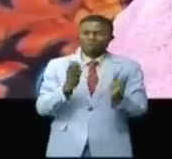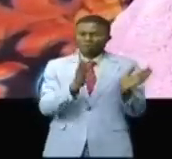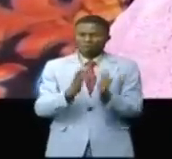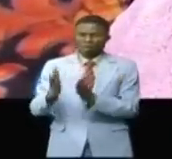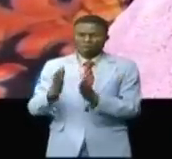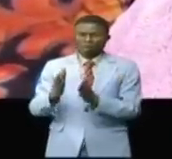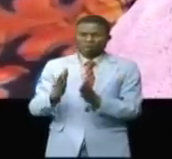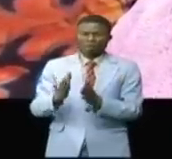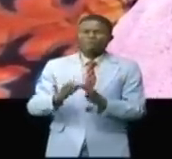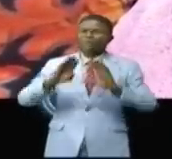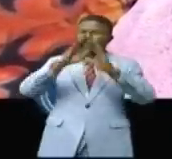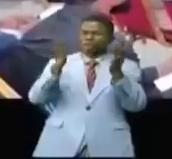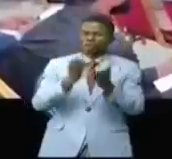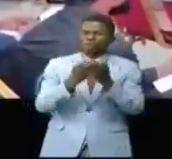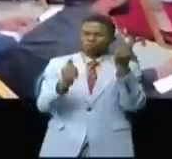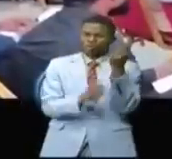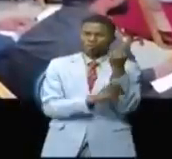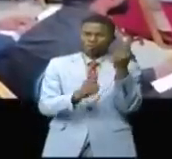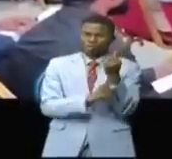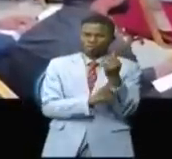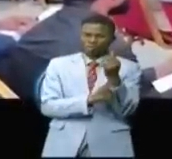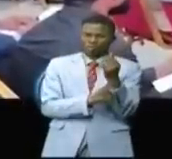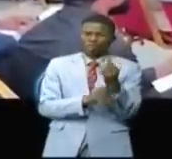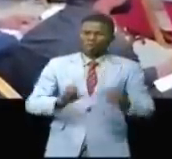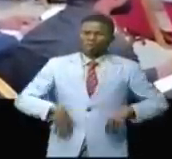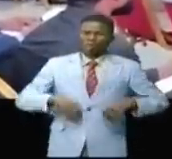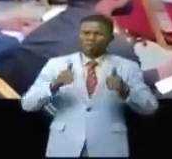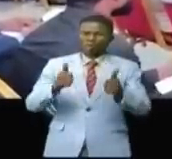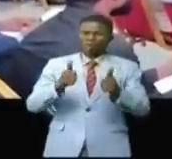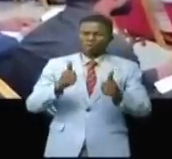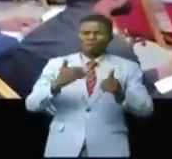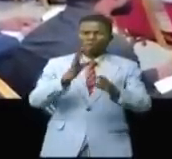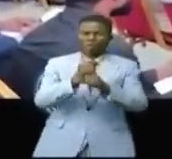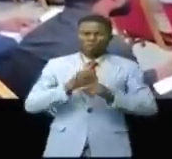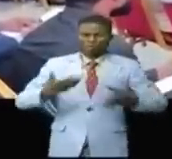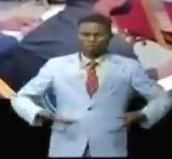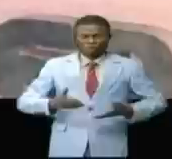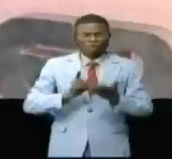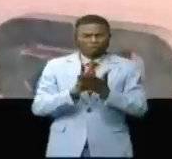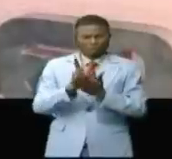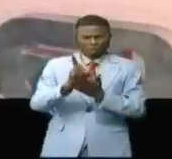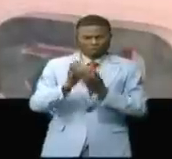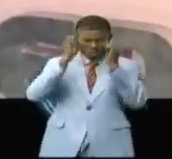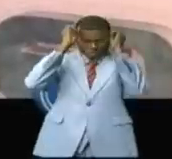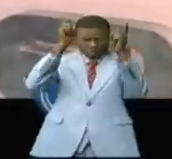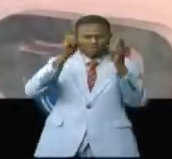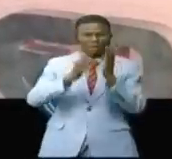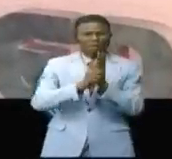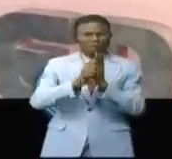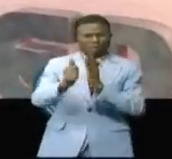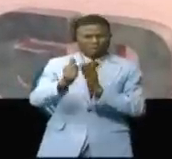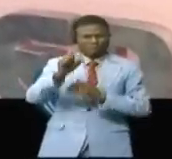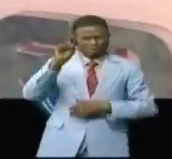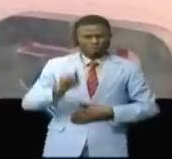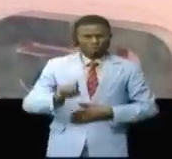que tous les individus où qu'ils vivent juste de leur droit à une éducation de qualité au cours de la